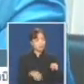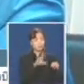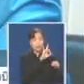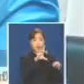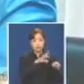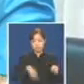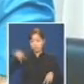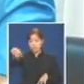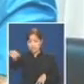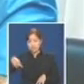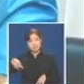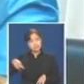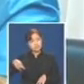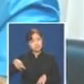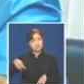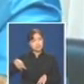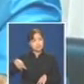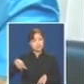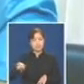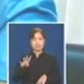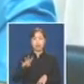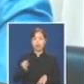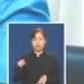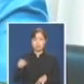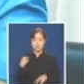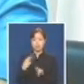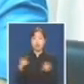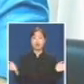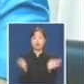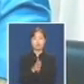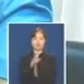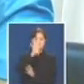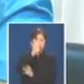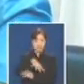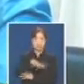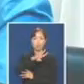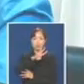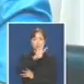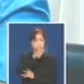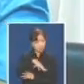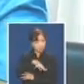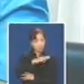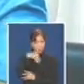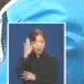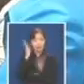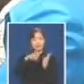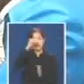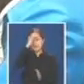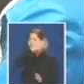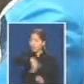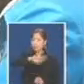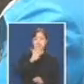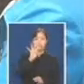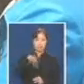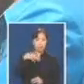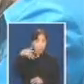ศษด้วยก็รวมทั้งหมด 4,800 กว่าคน ก็เกินครึ่งเลยนะคะท่านนายกที่ใช ้ บริการของกยศ.ตรงนี ้แล้วที่